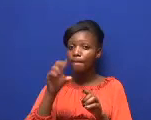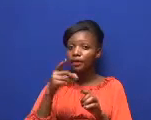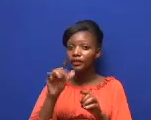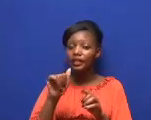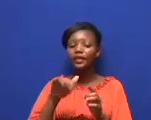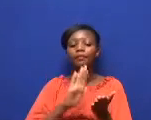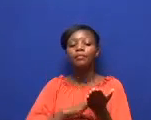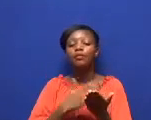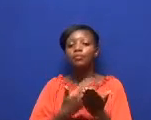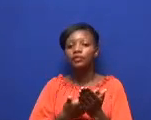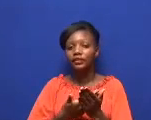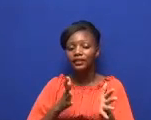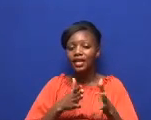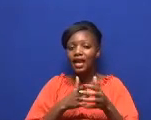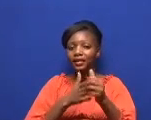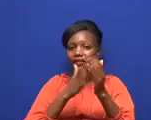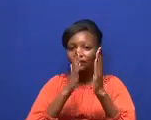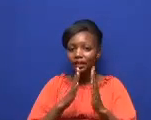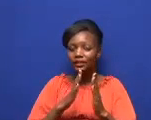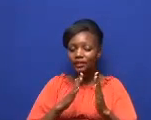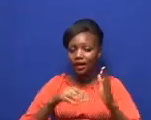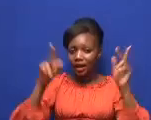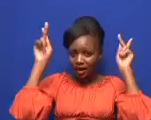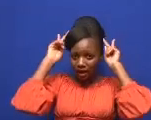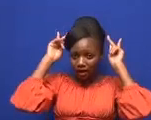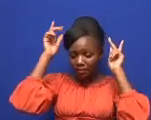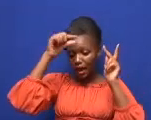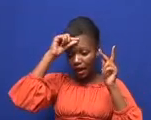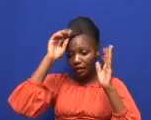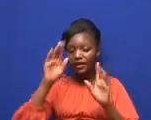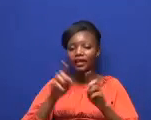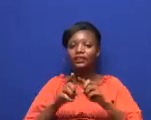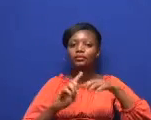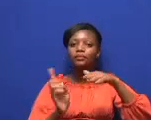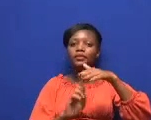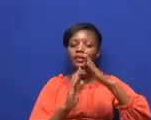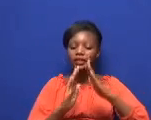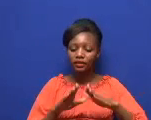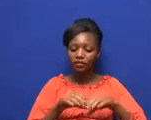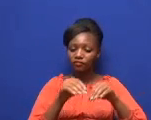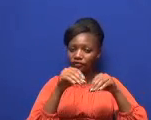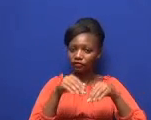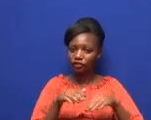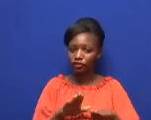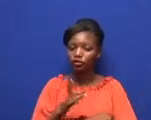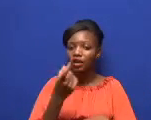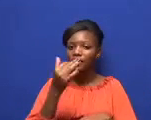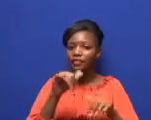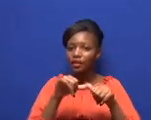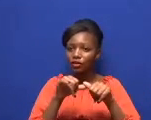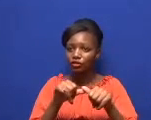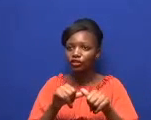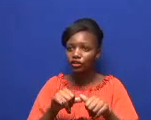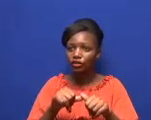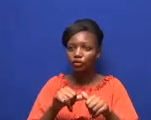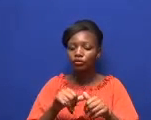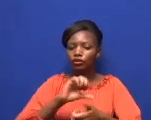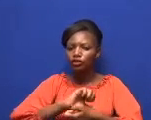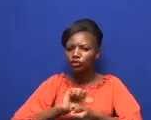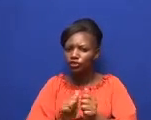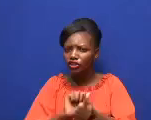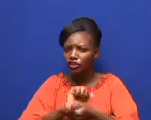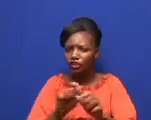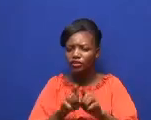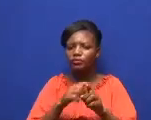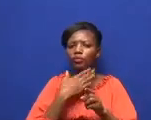viongozi Gavana Wycliffe Oparanya wa Kakamega na waziri wa ugatuzi Eugene Wamalwa wanazidi kupigua upatu